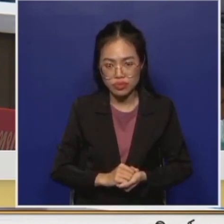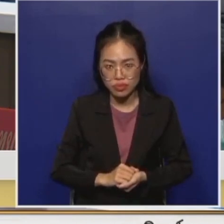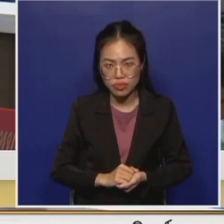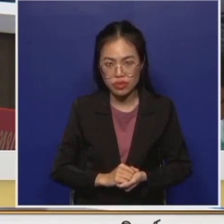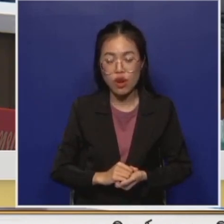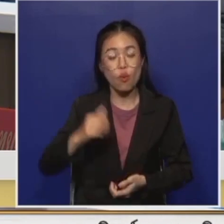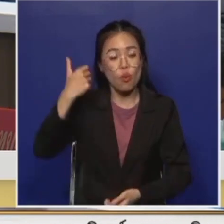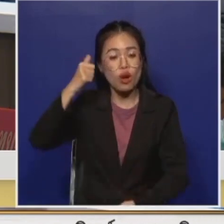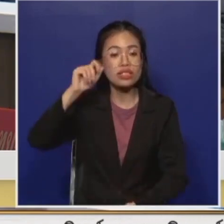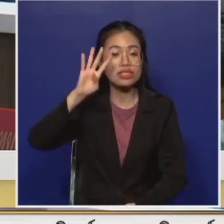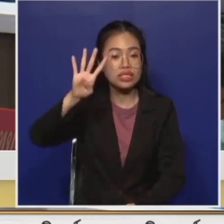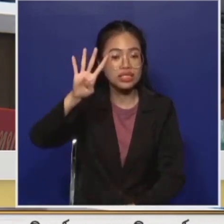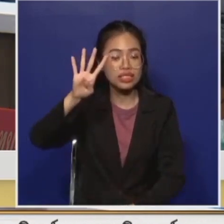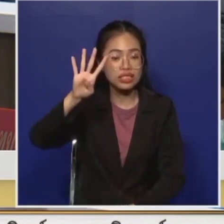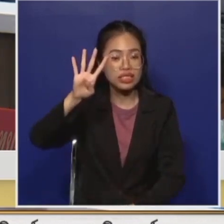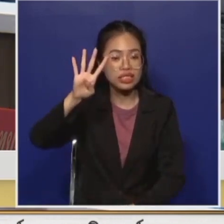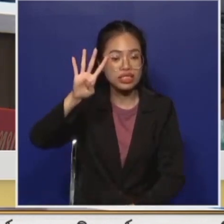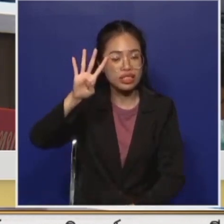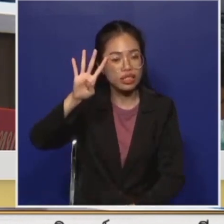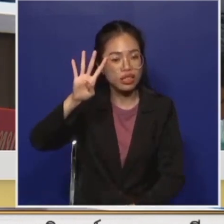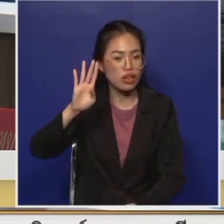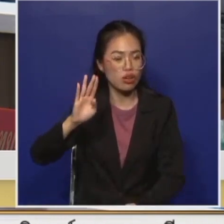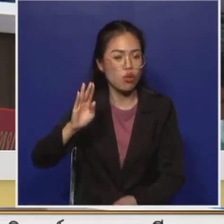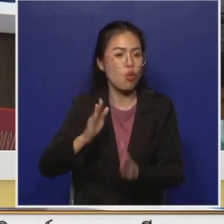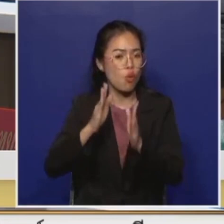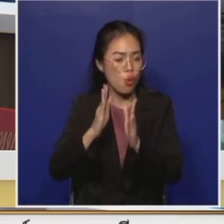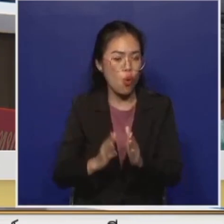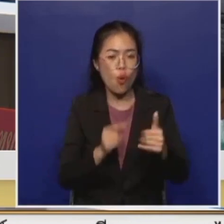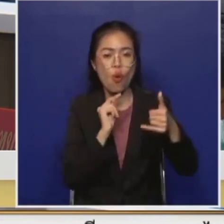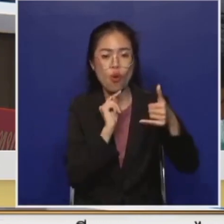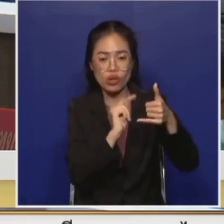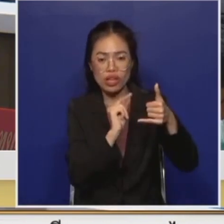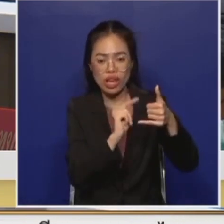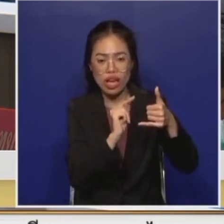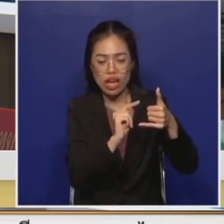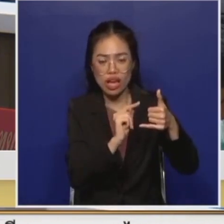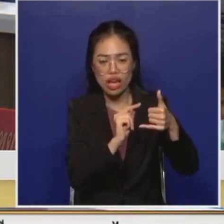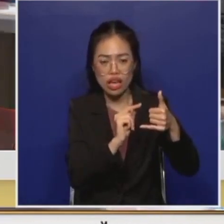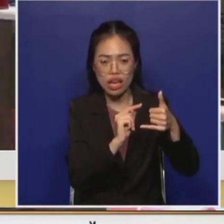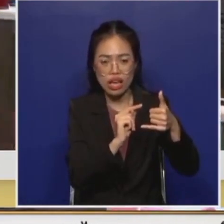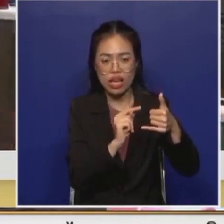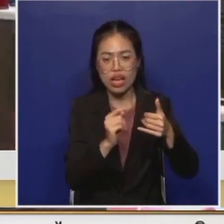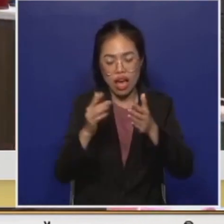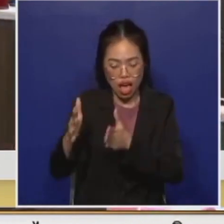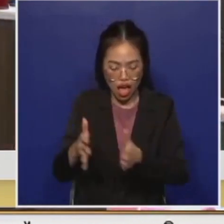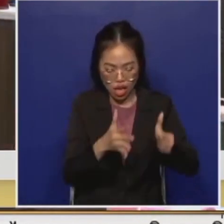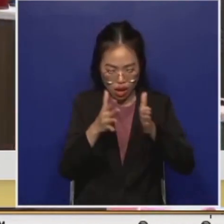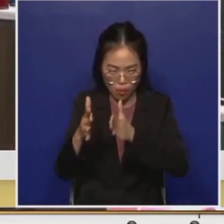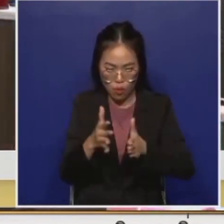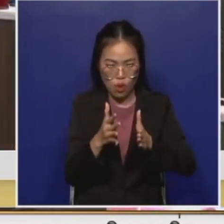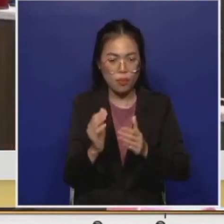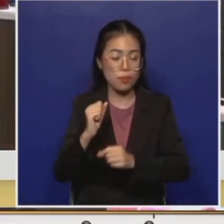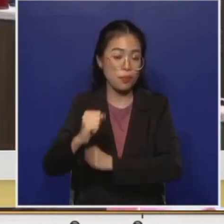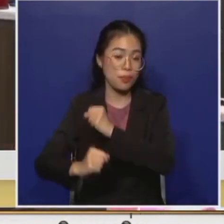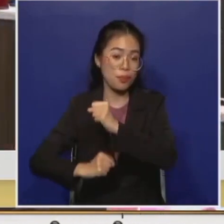4 วันท่านเป็นพระเอกตลอดครับเพราะขลamientoืการแฟTPYนปี